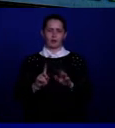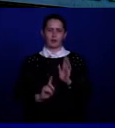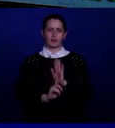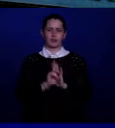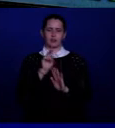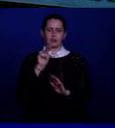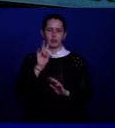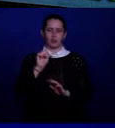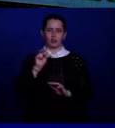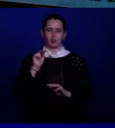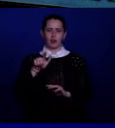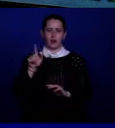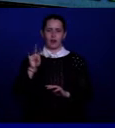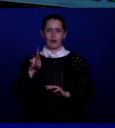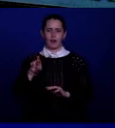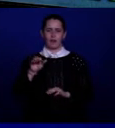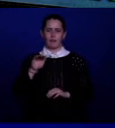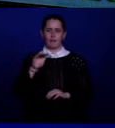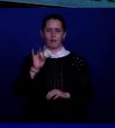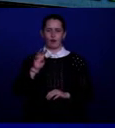начальная форма глагола. Молодцы!